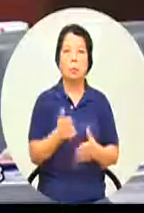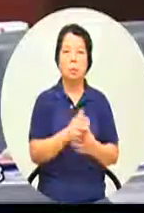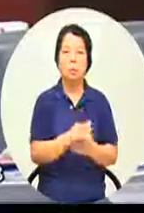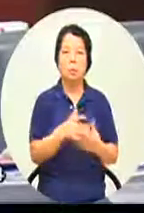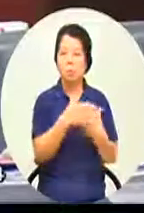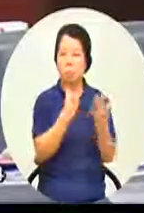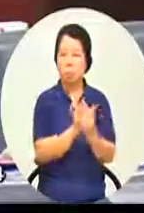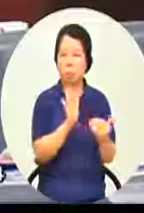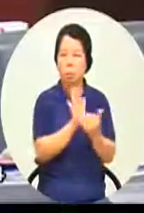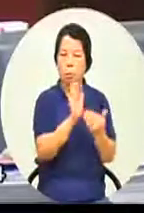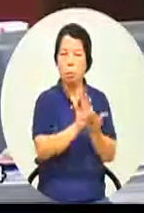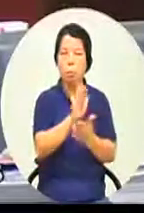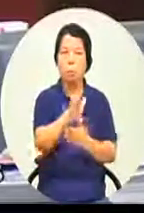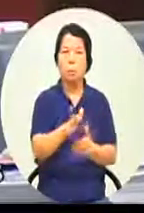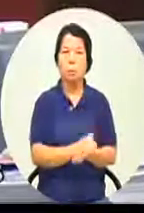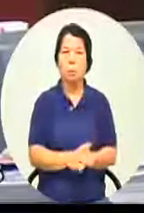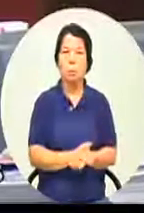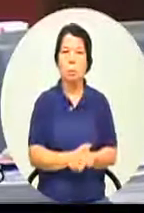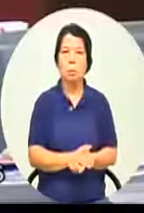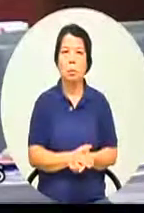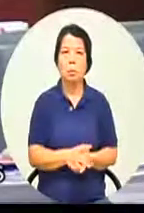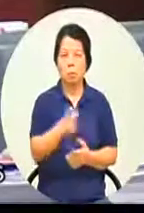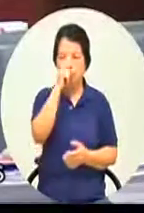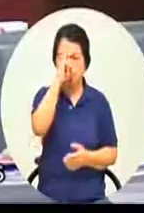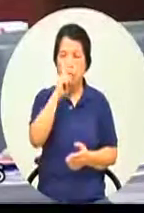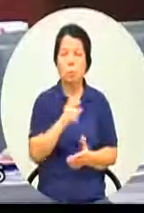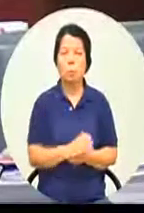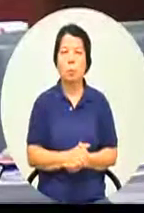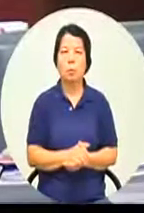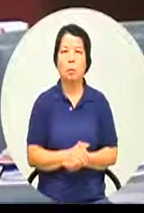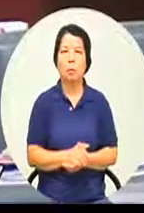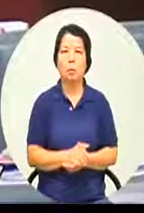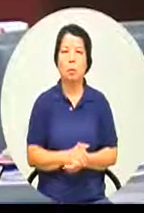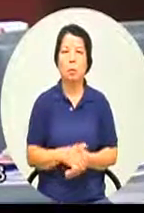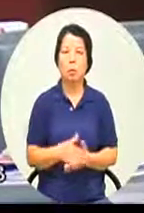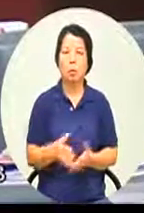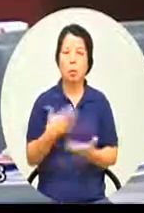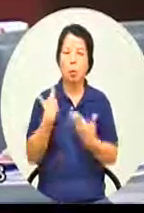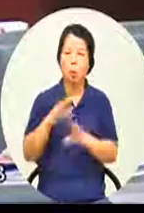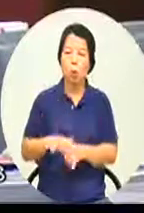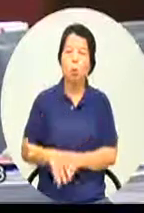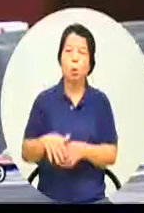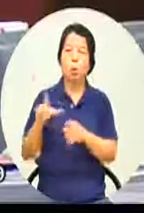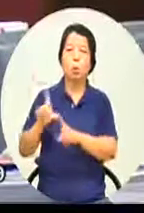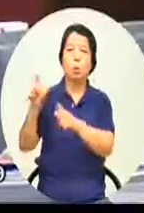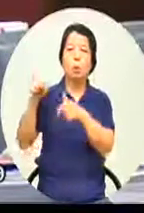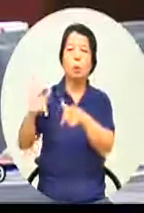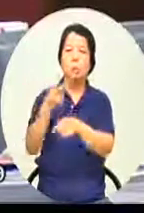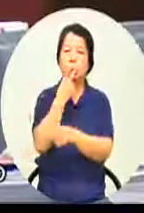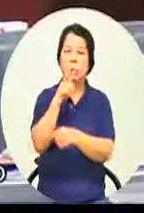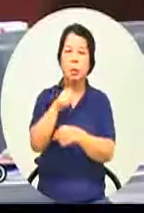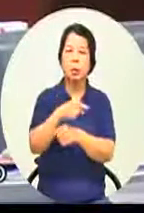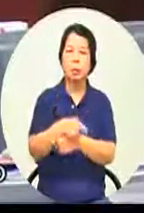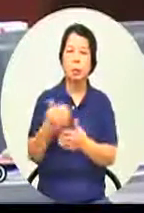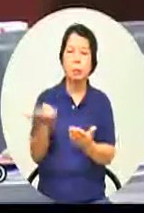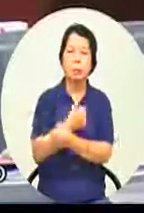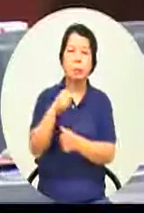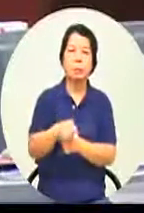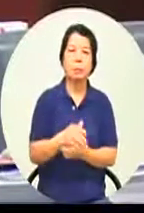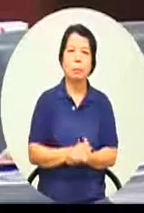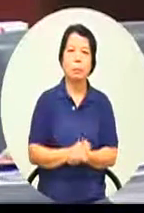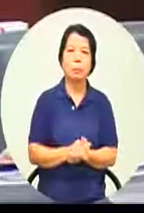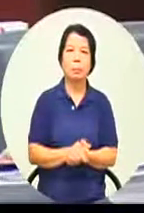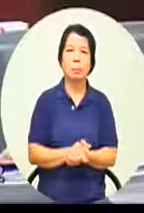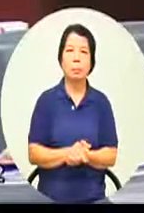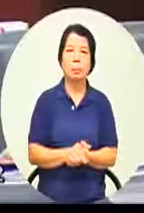了以后，当然现在蔡政府是希望用新南向政策来替代这样的一个观光业，可是我觉得这样